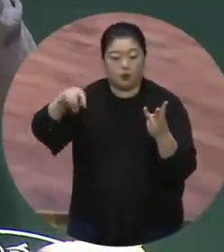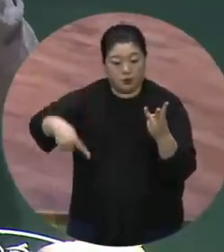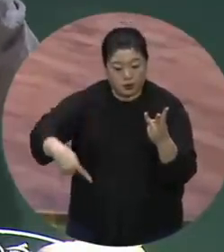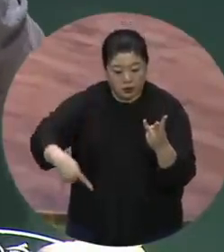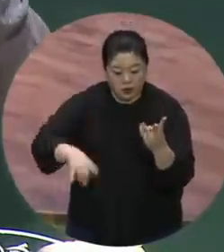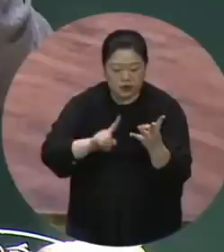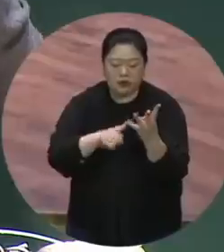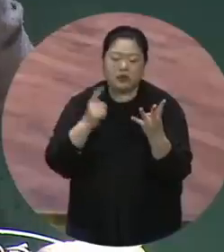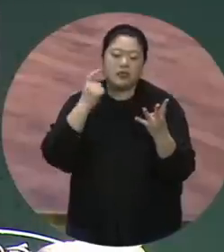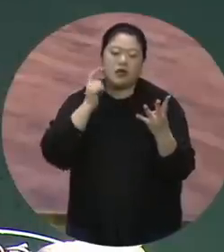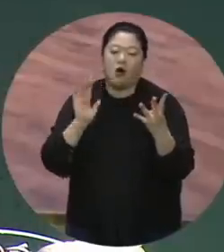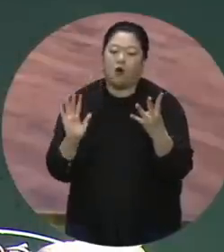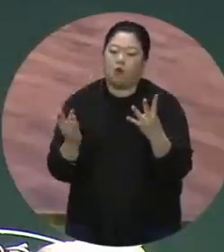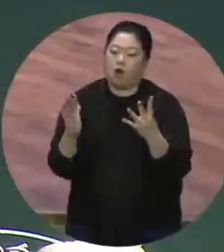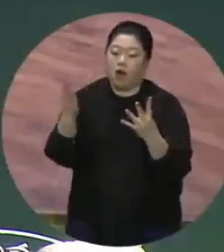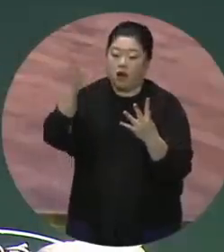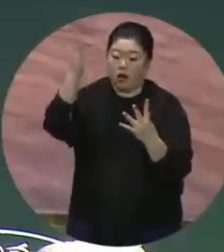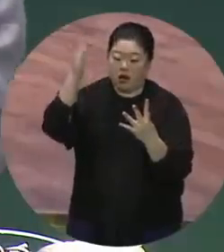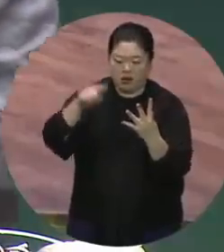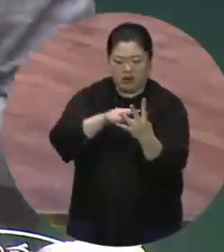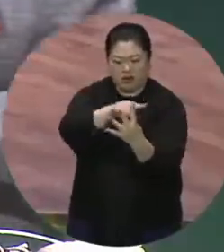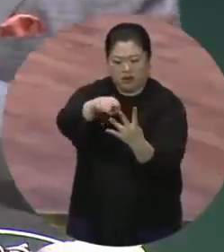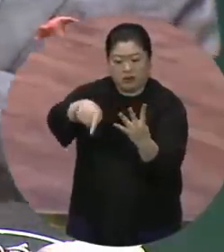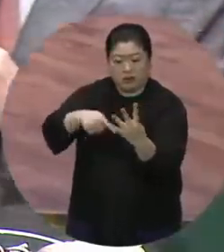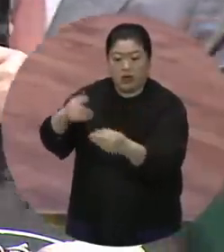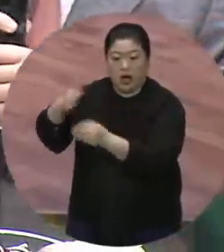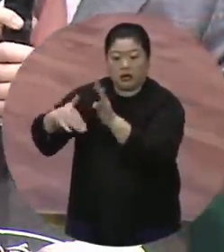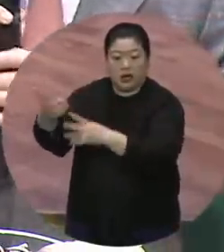영광, 이거 다 주신다.